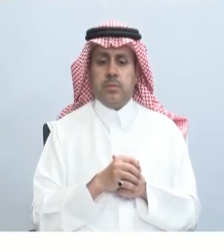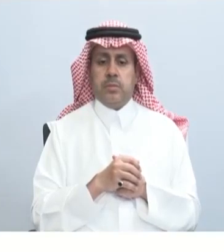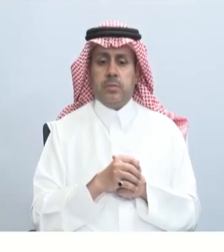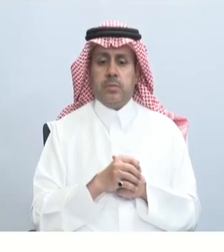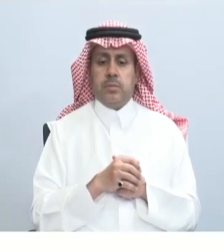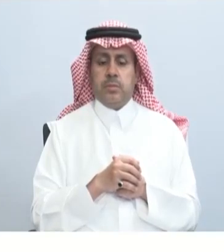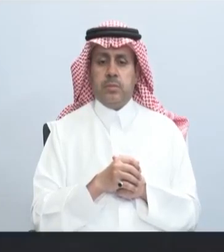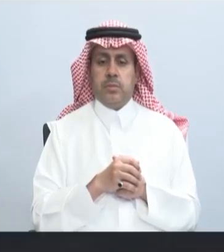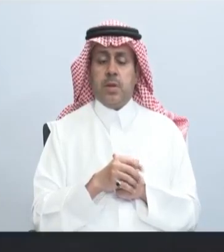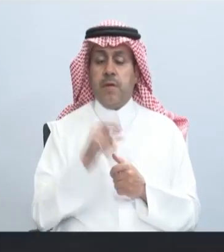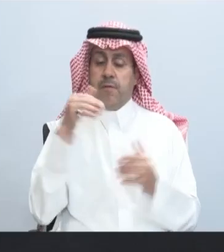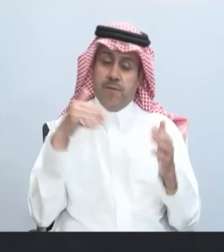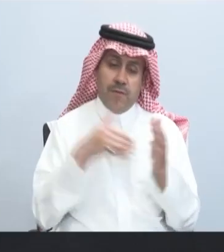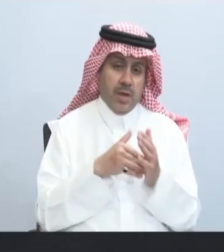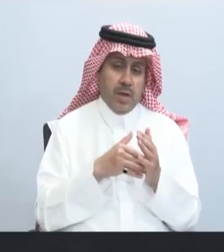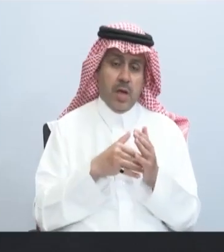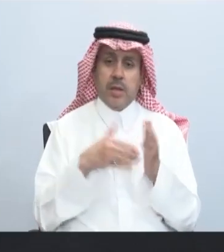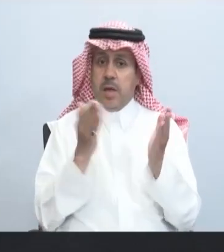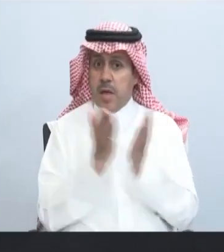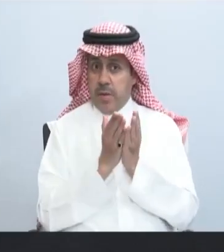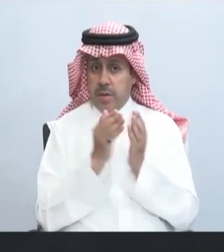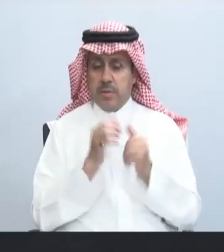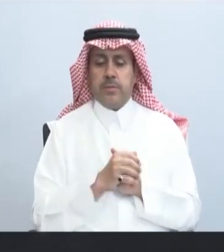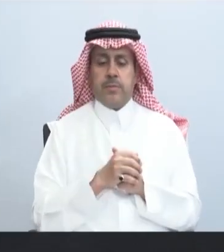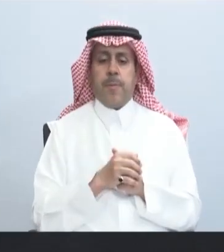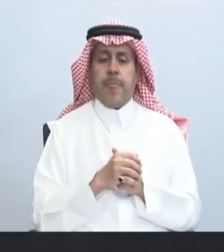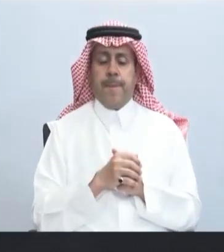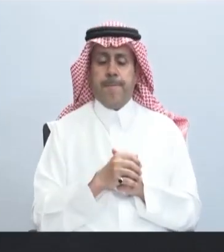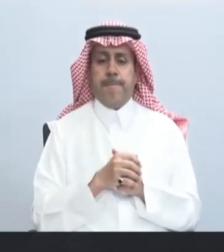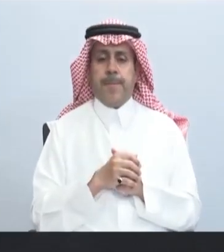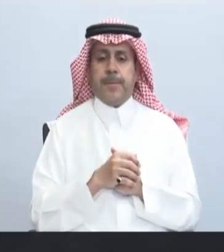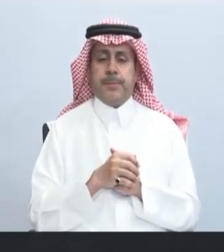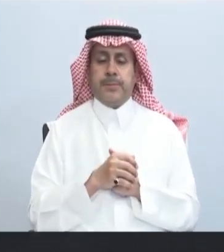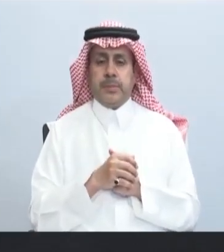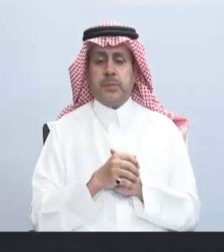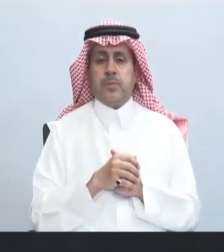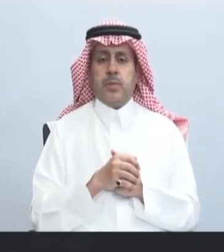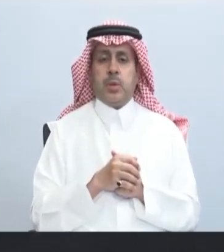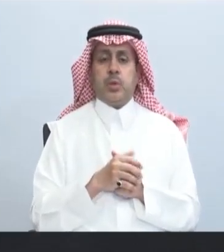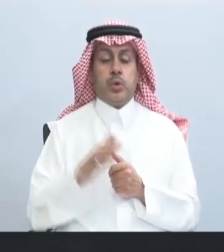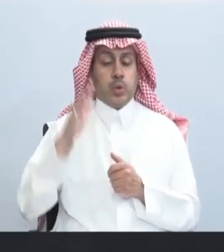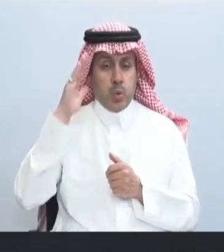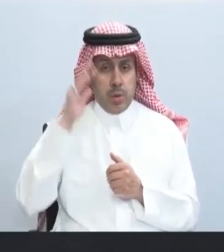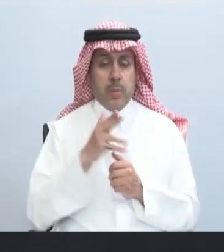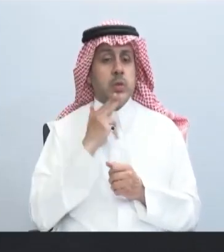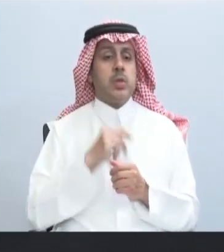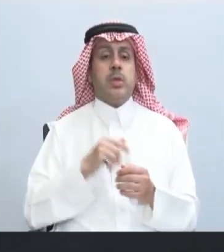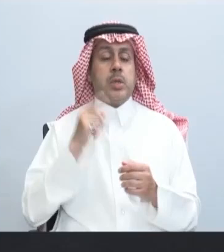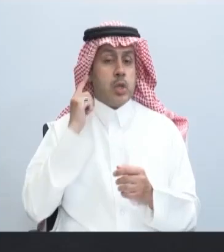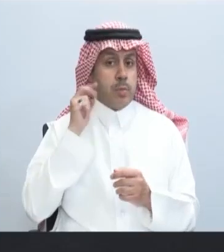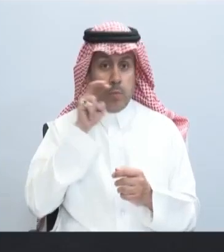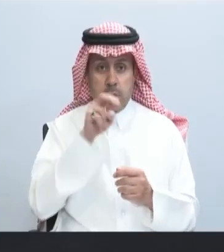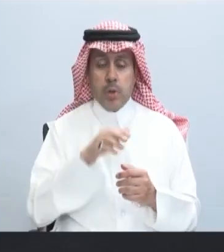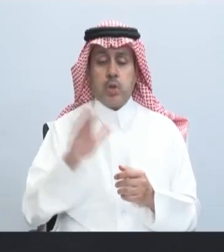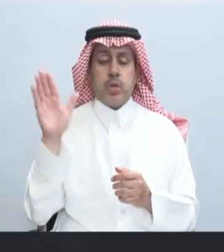المعركه احبتي طلاب وطالبات الصف الرابع اصل واياكم الى نهايه درسنا لهذا اليوم شاكره لكم حسن استماعكم